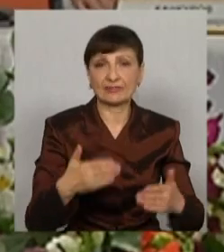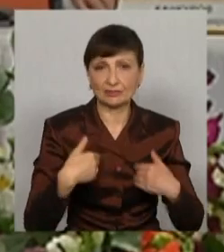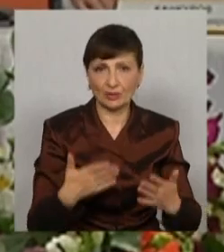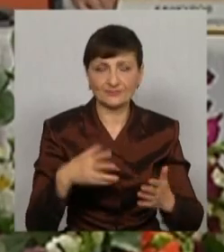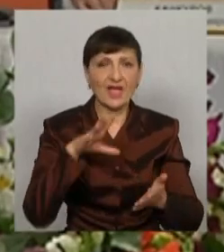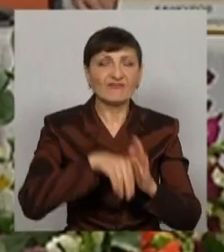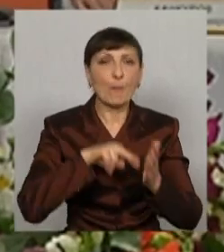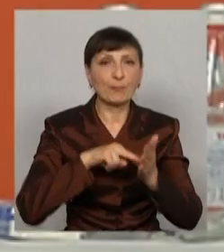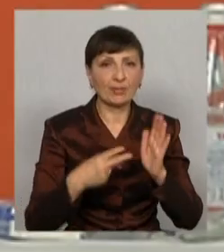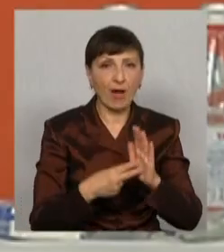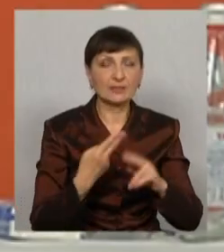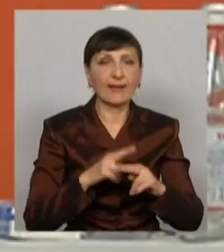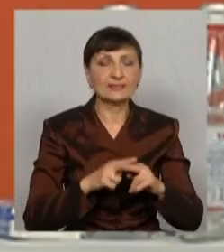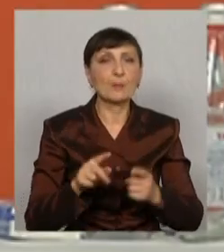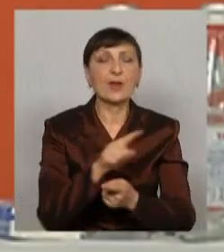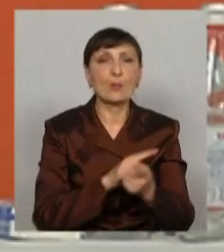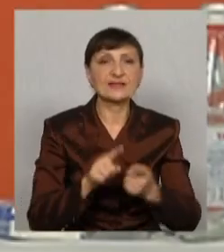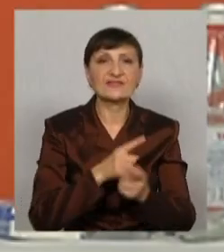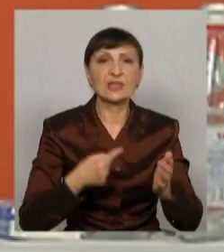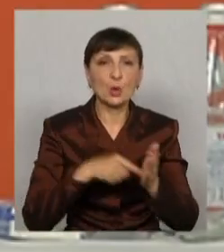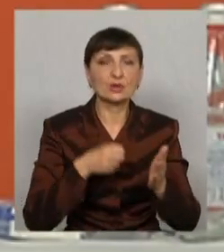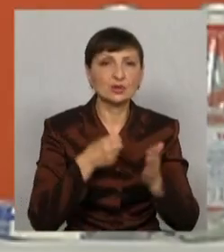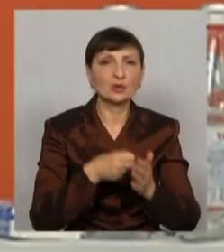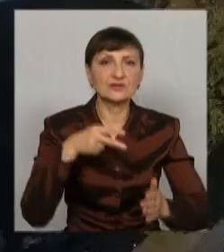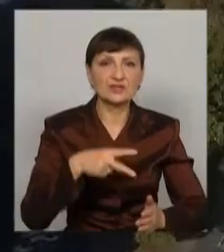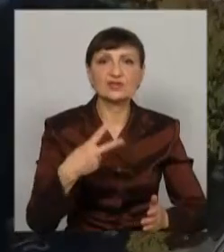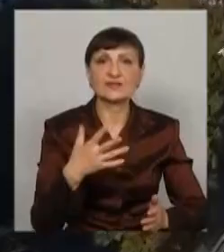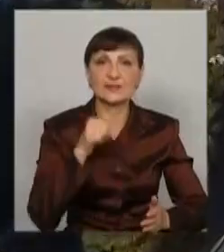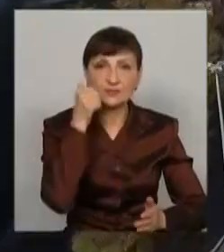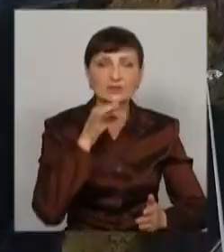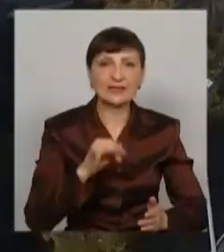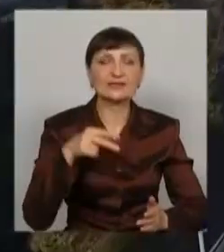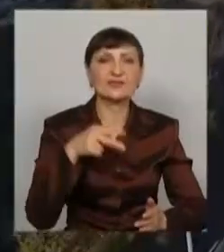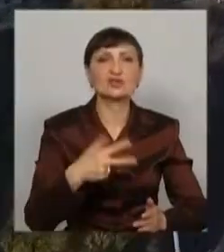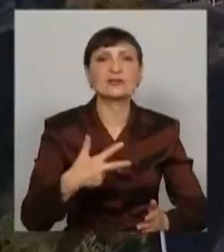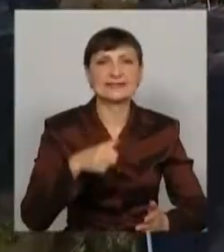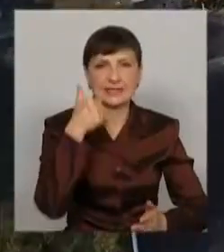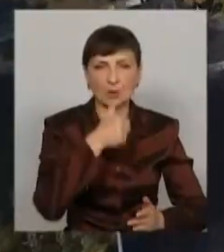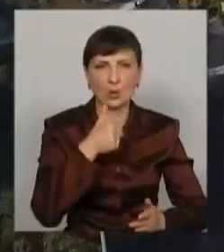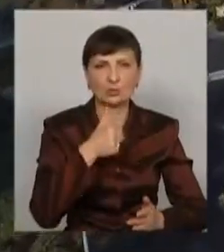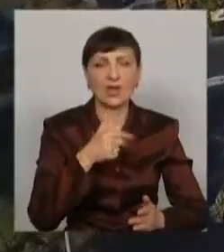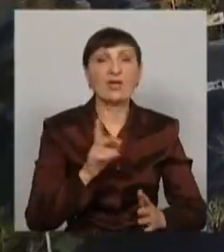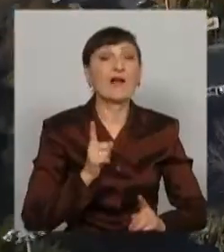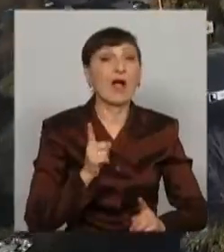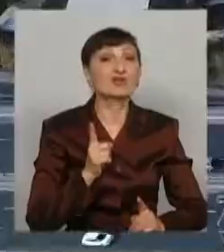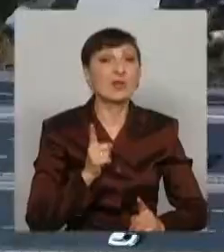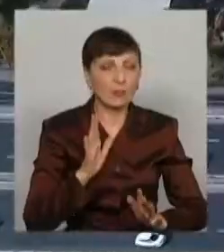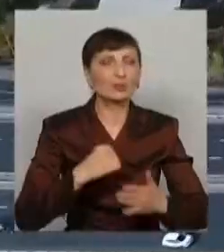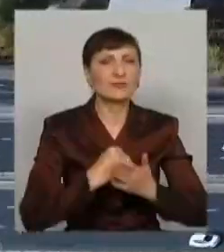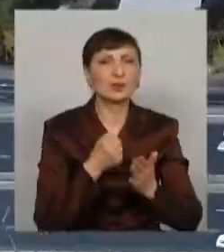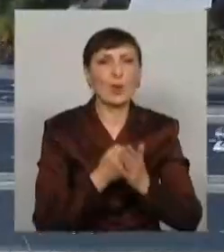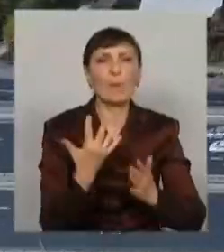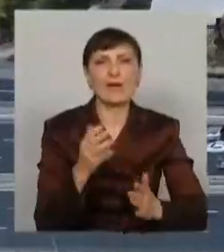Алматы представляет стратегию преобразования города до 2025 и 2030 годов. Его, как ожидается, утвердят до